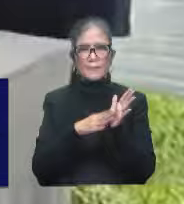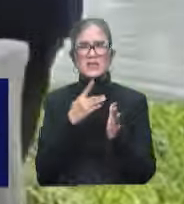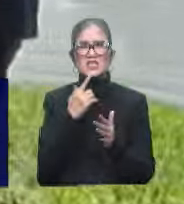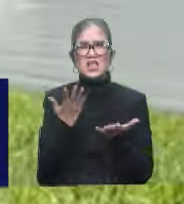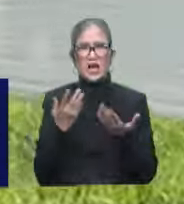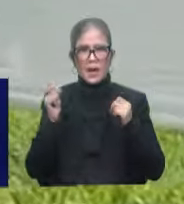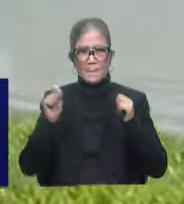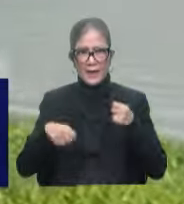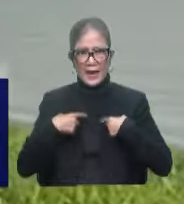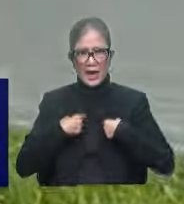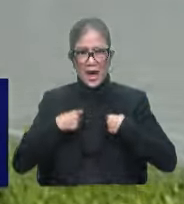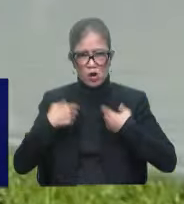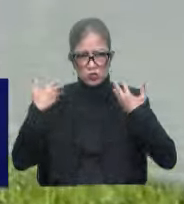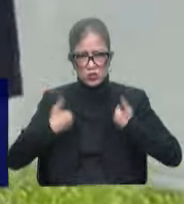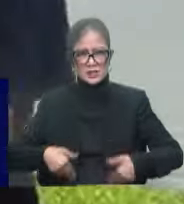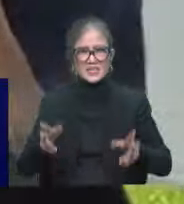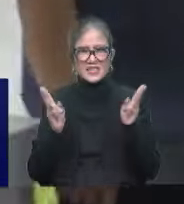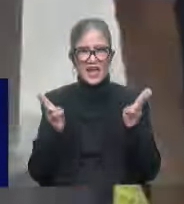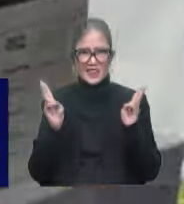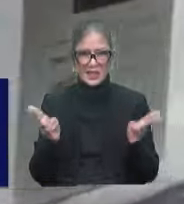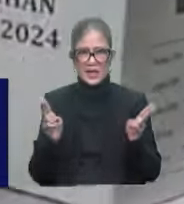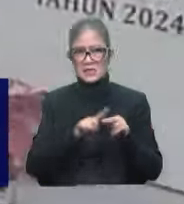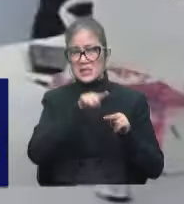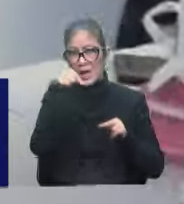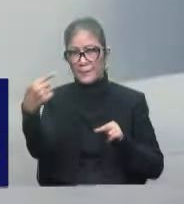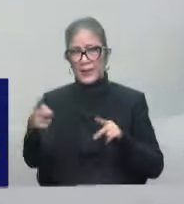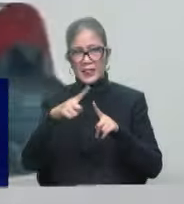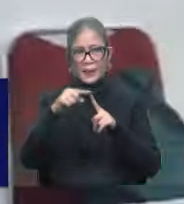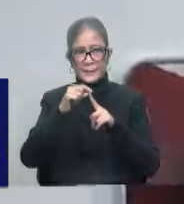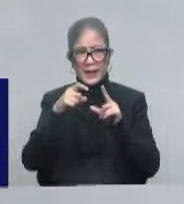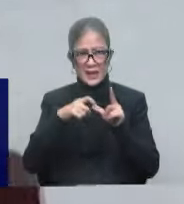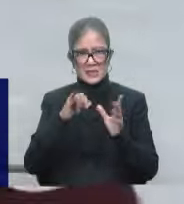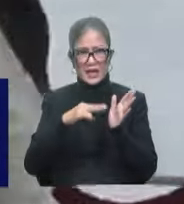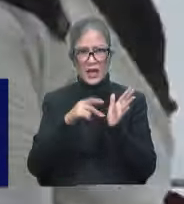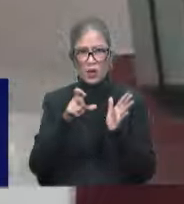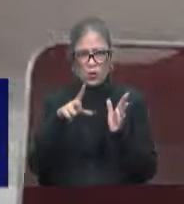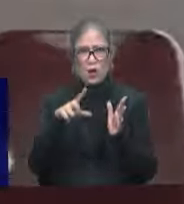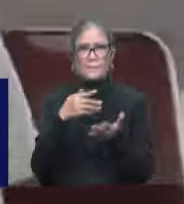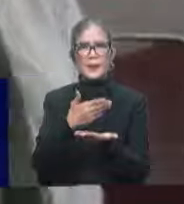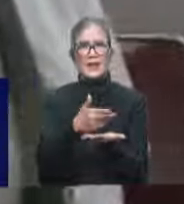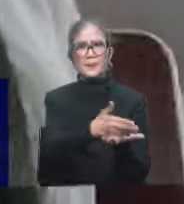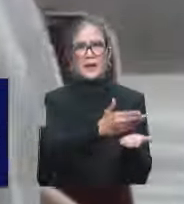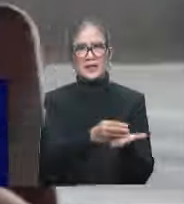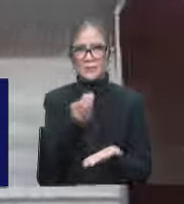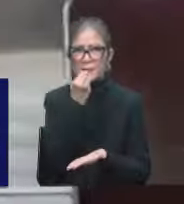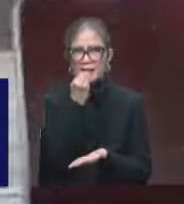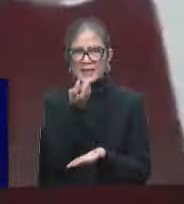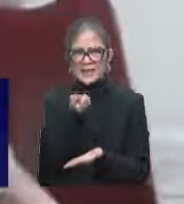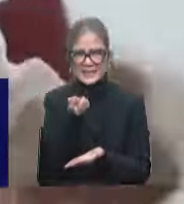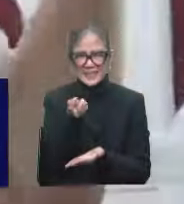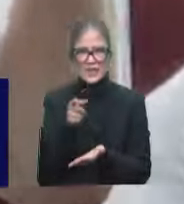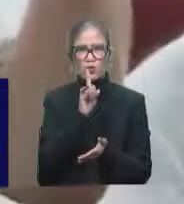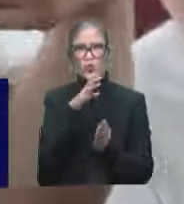mengenakan kaos oblong santai menuju ke TPS Inul sempat membagi-bagikan makanan kecil kepada